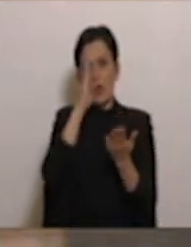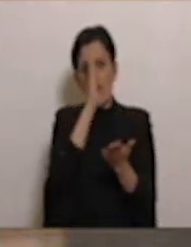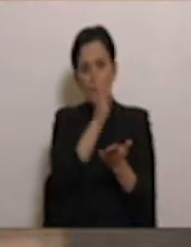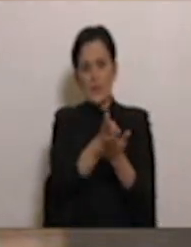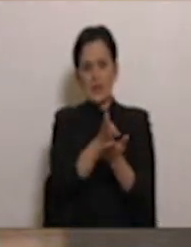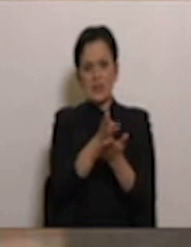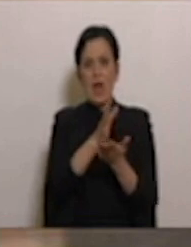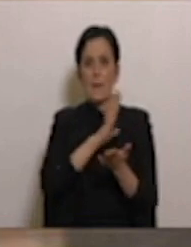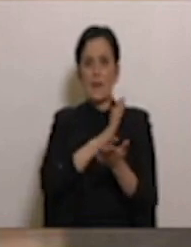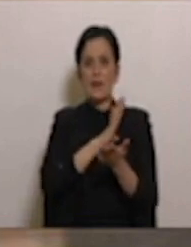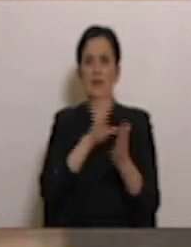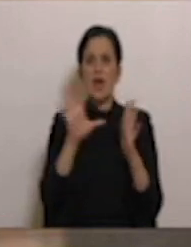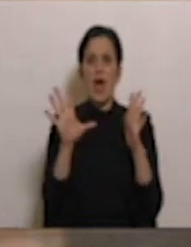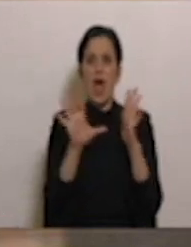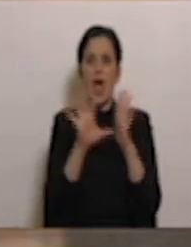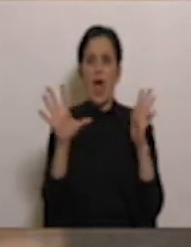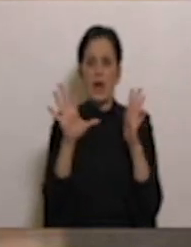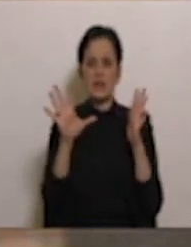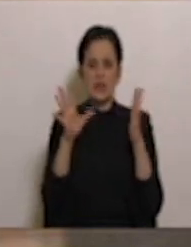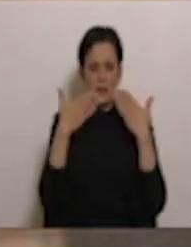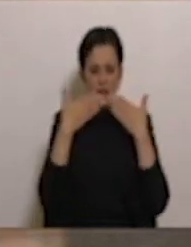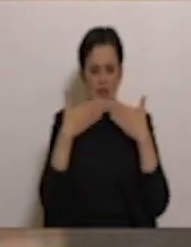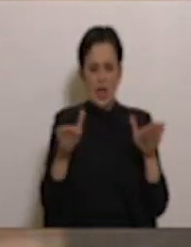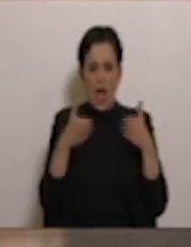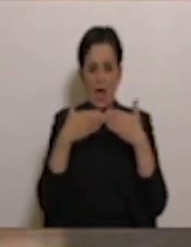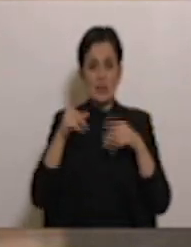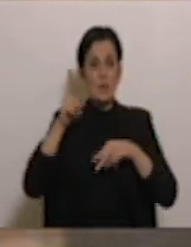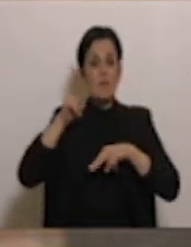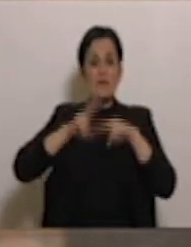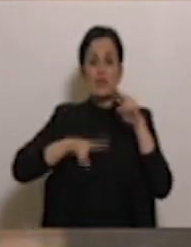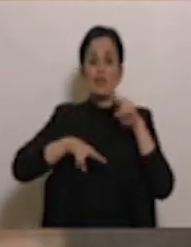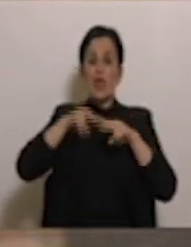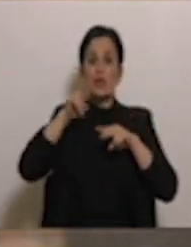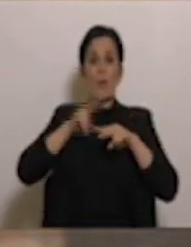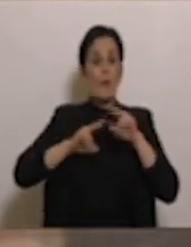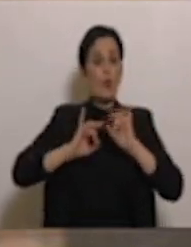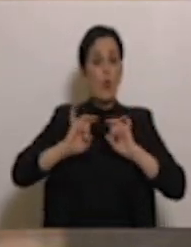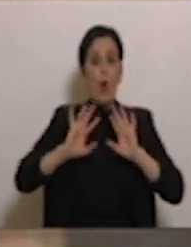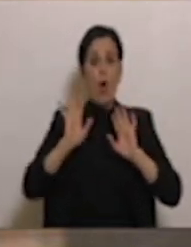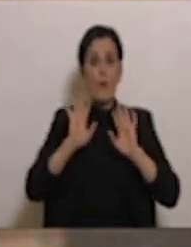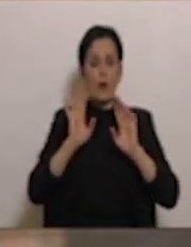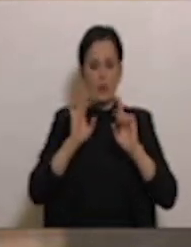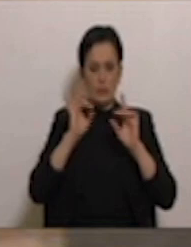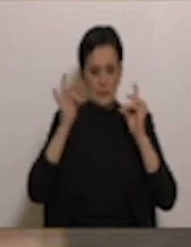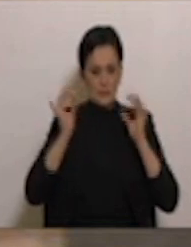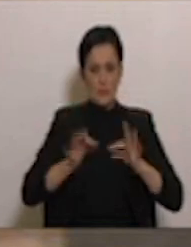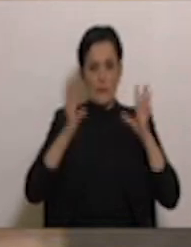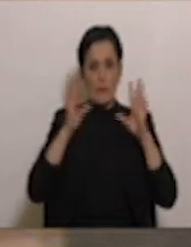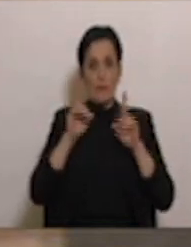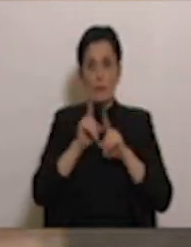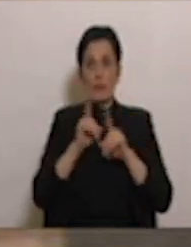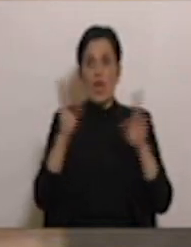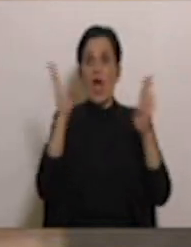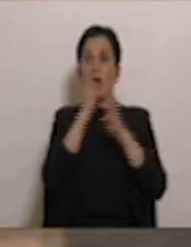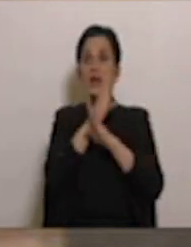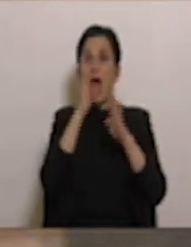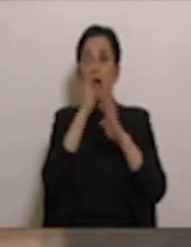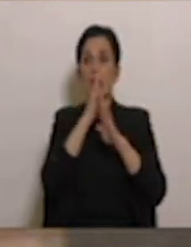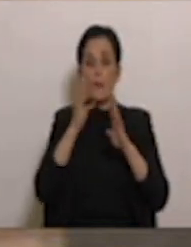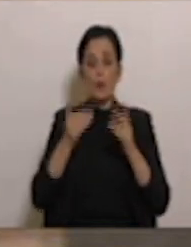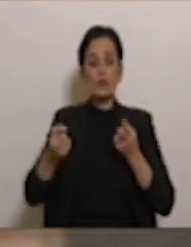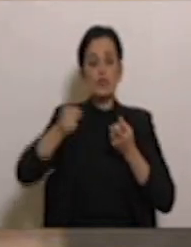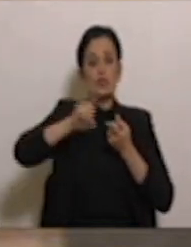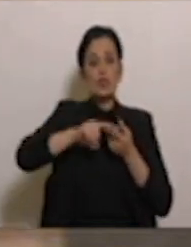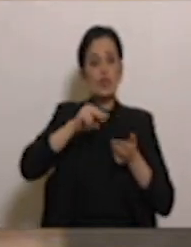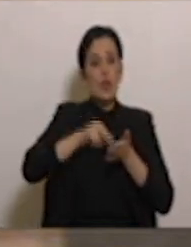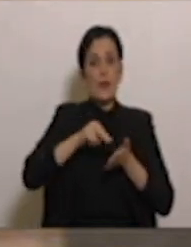ხდებოდა ჰესების გახსნა, არათუ მშენებლობის დაანონსება, ისე რომ არც გარემოზე მოქმედების შეფასება იყო მომზადებული